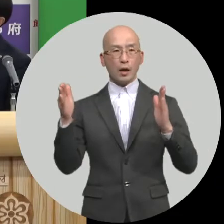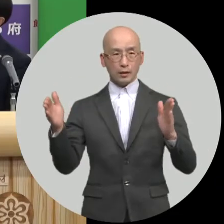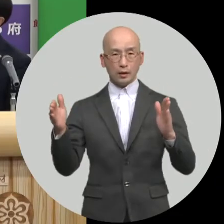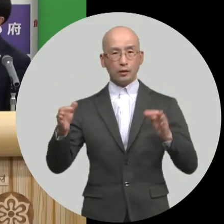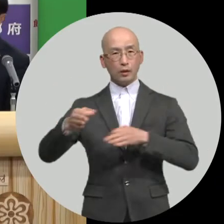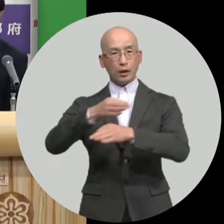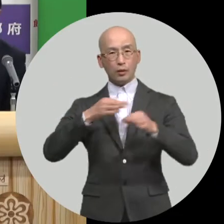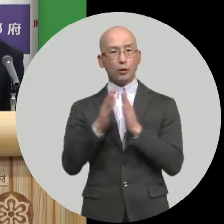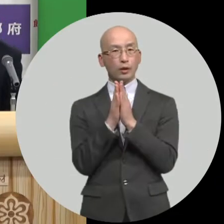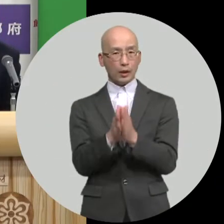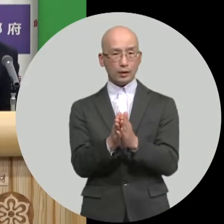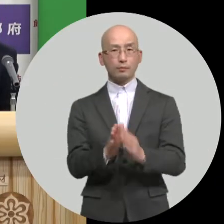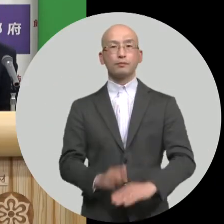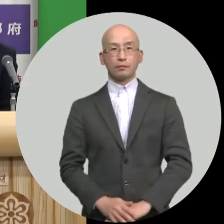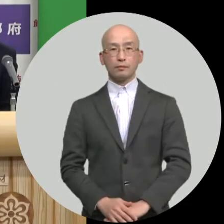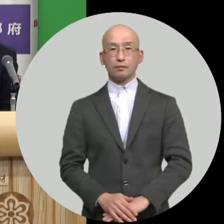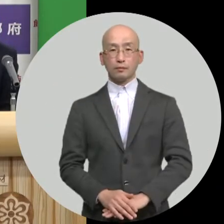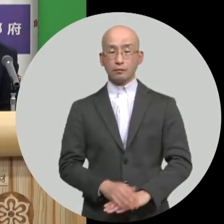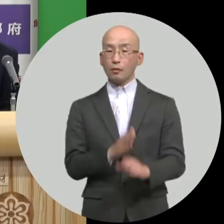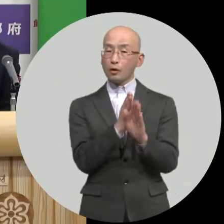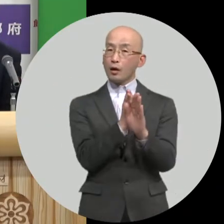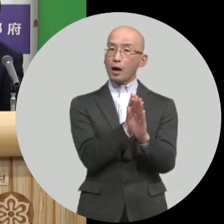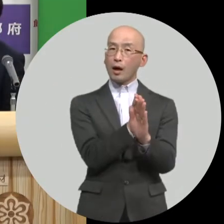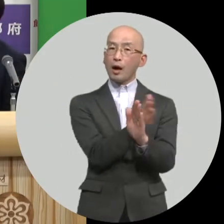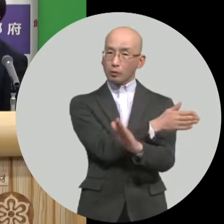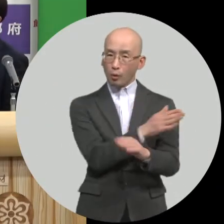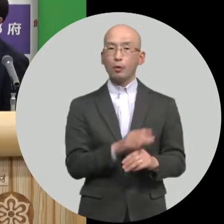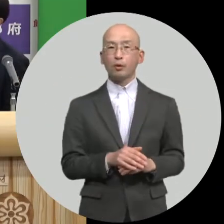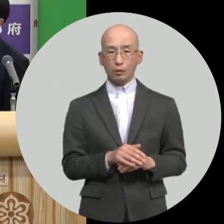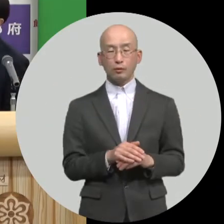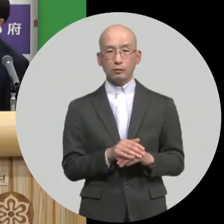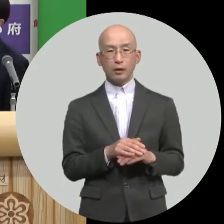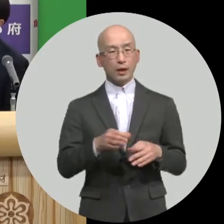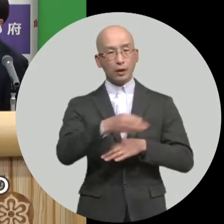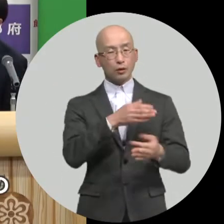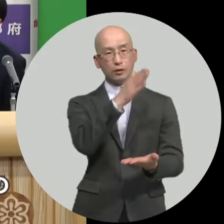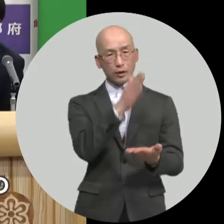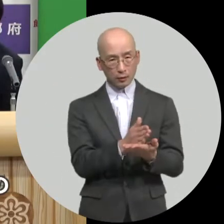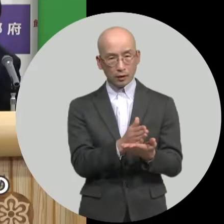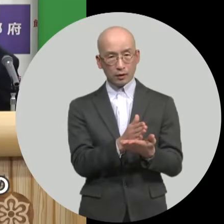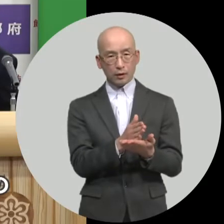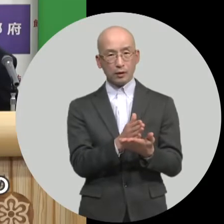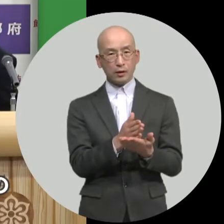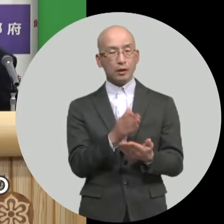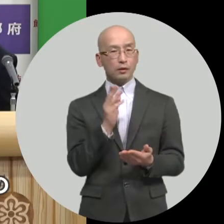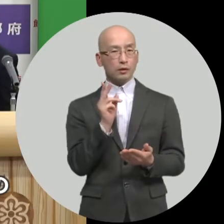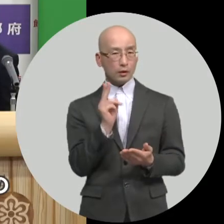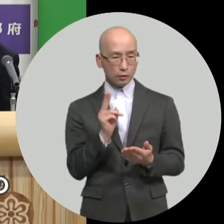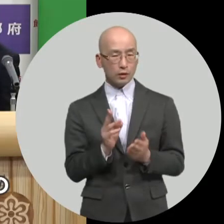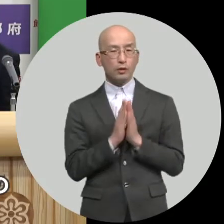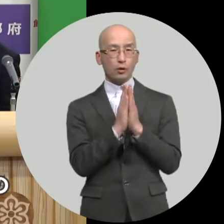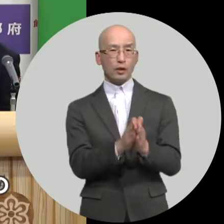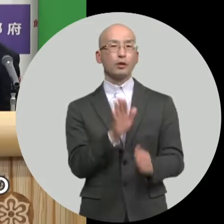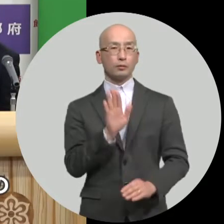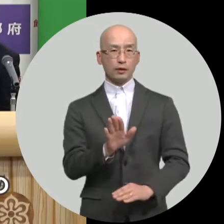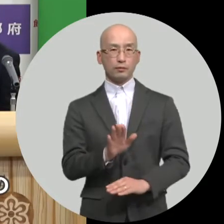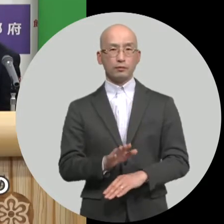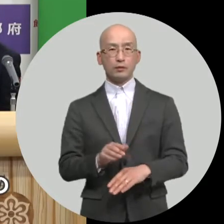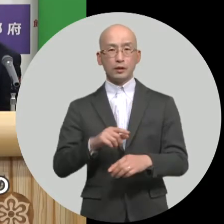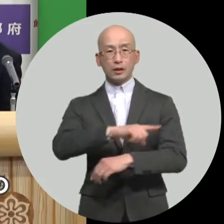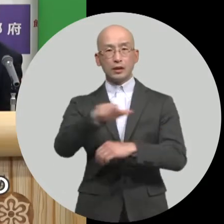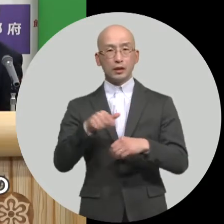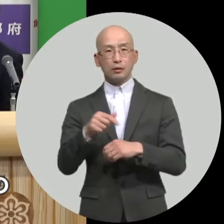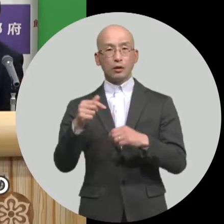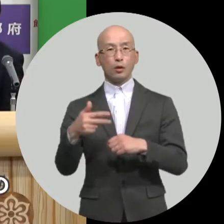その以後の要請についてはやめていただくよう要請をするということでございます。区域は京都市、期間は12月の21日